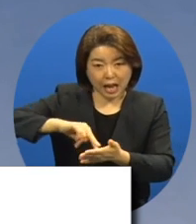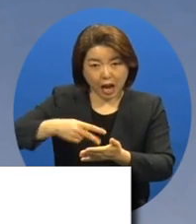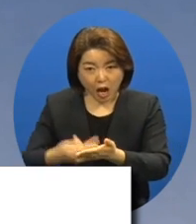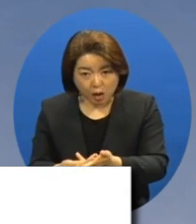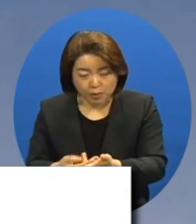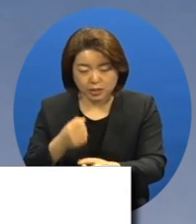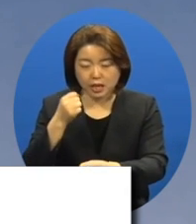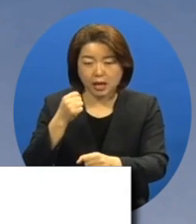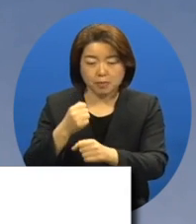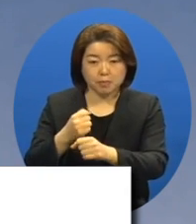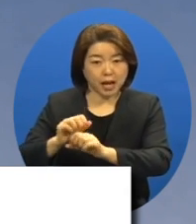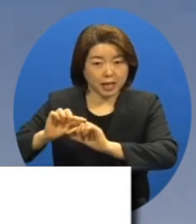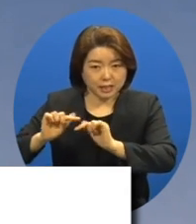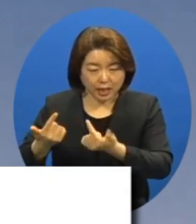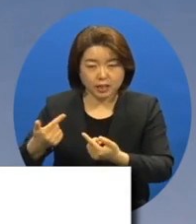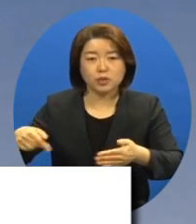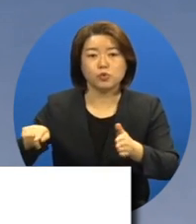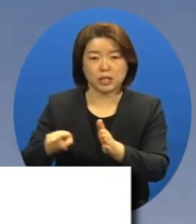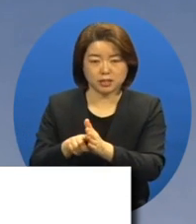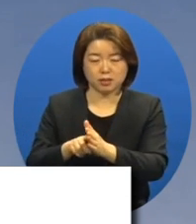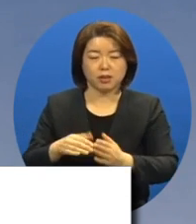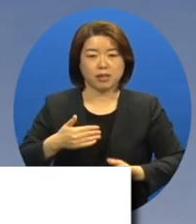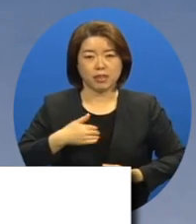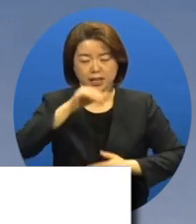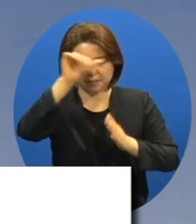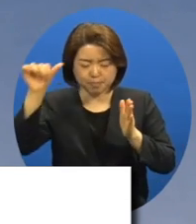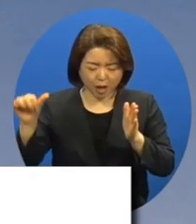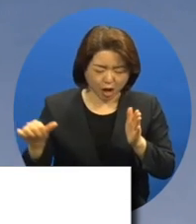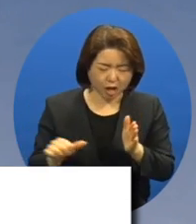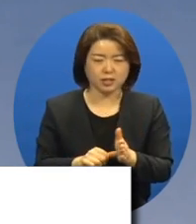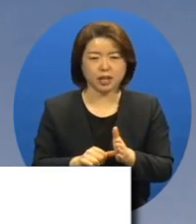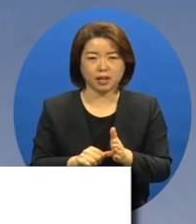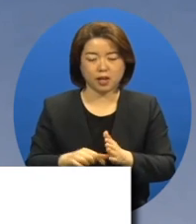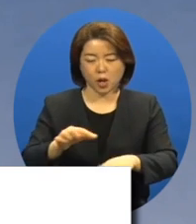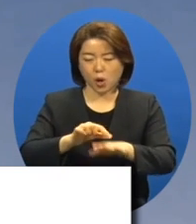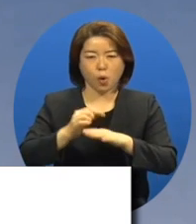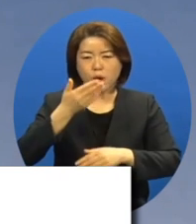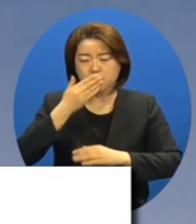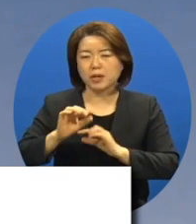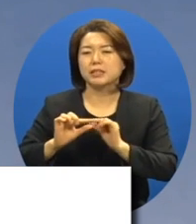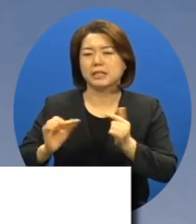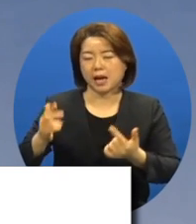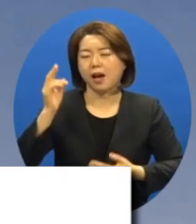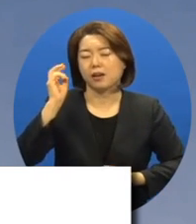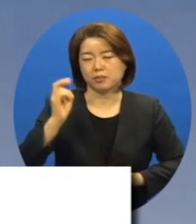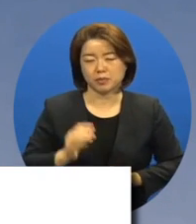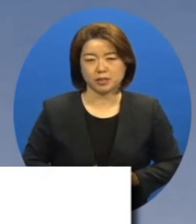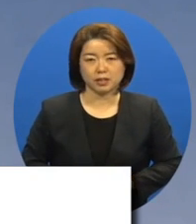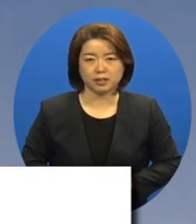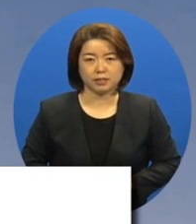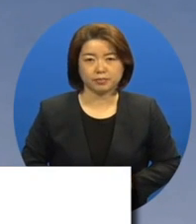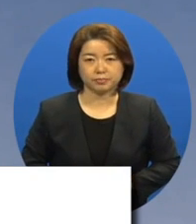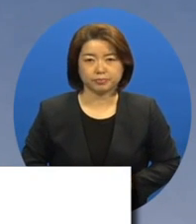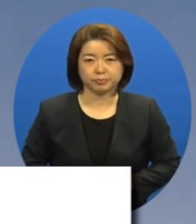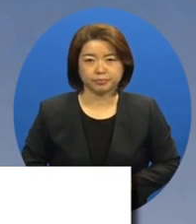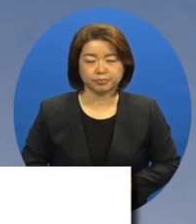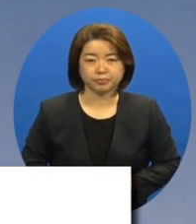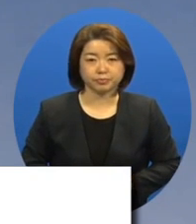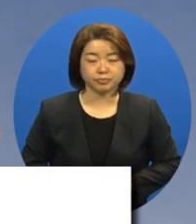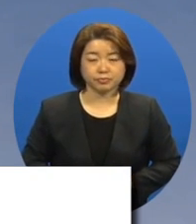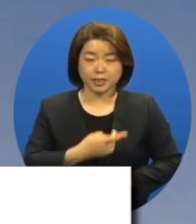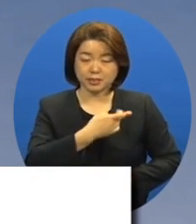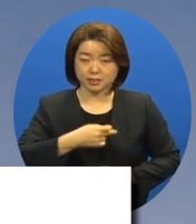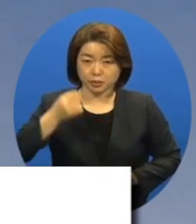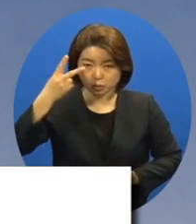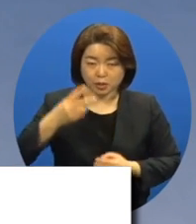넘어지지 않게 하기 위해서 나는 평생 고기를 먹지 않겠습니다 사도